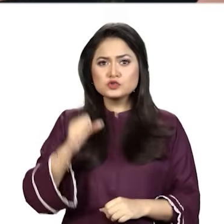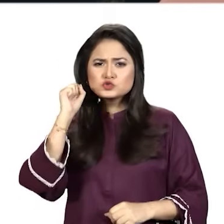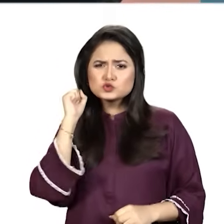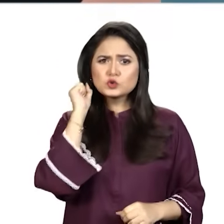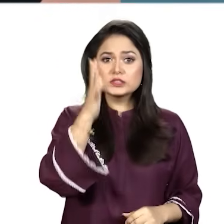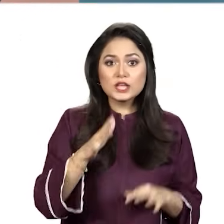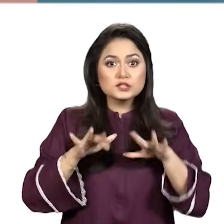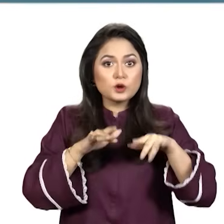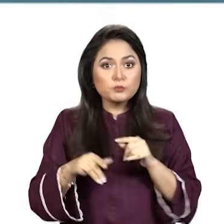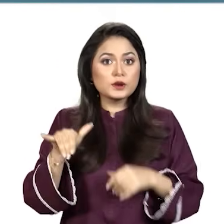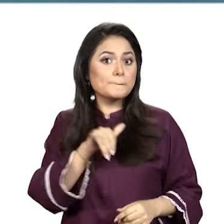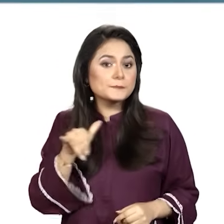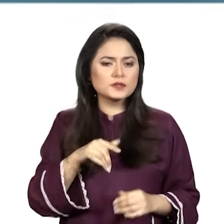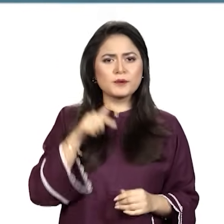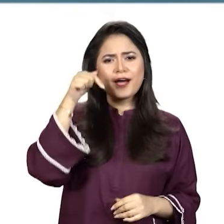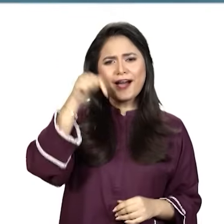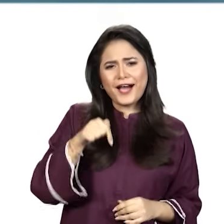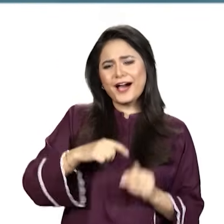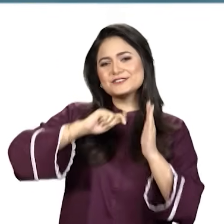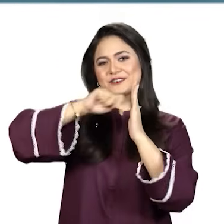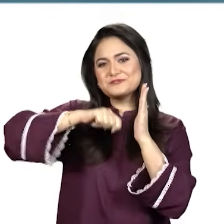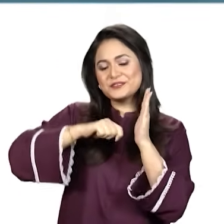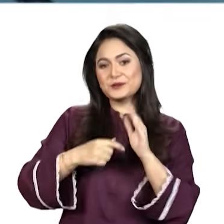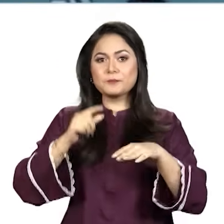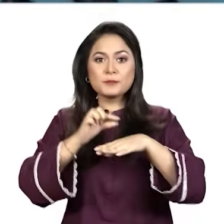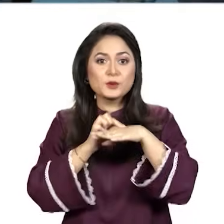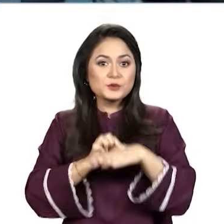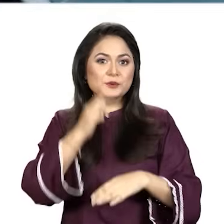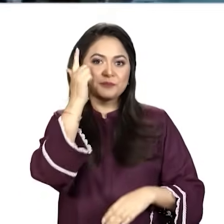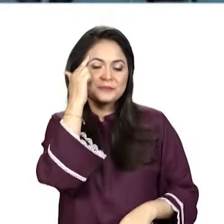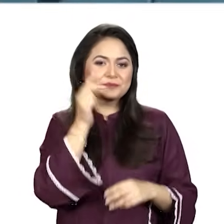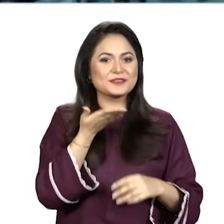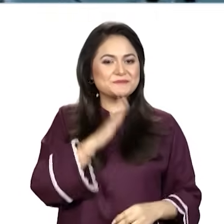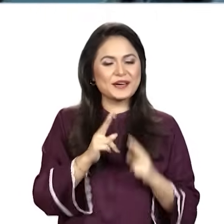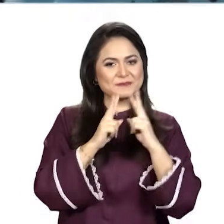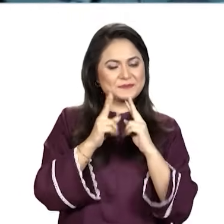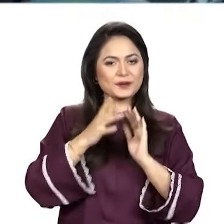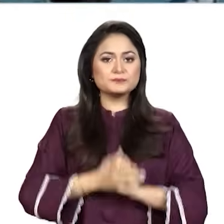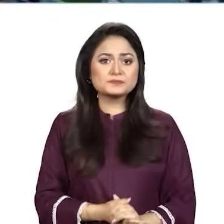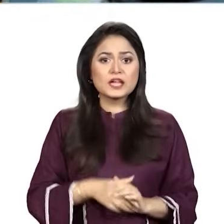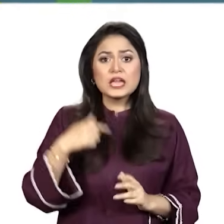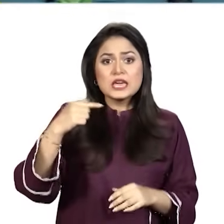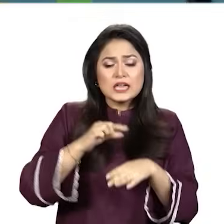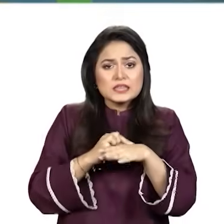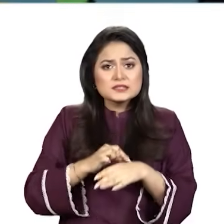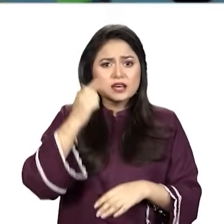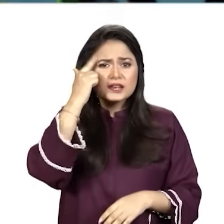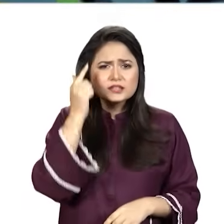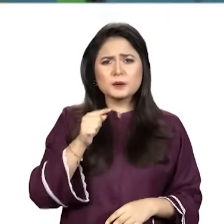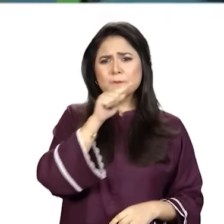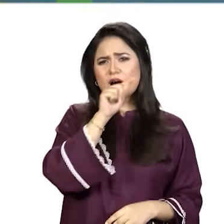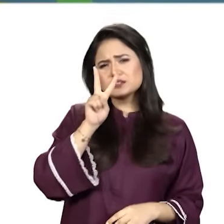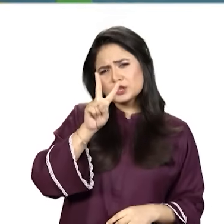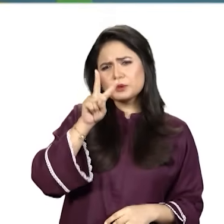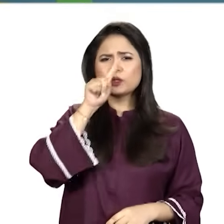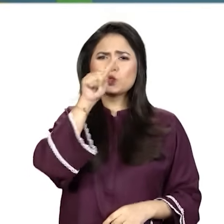से भी ज्यादा ताकतवर है। तो क्यों ना आज के एपिसोड में ह्यूमन ब्रेन पर बात की जाए। इंसानी दिमाग जिस्म के बमुश्किल